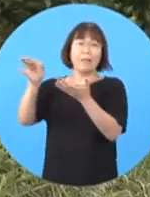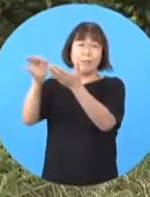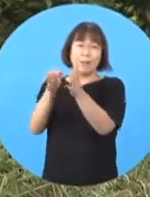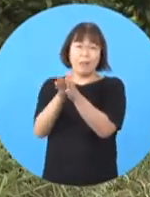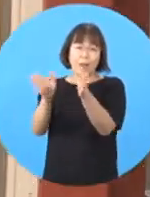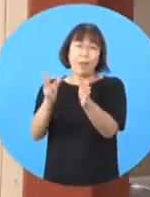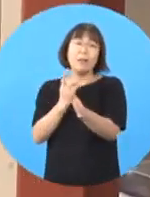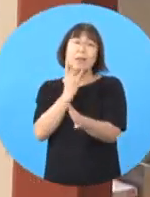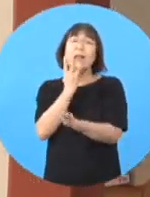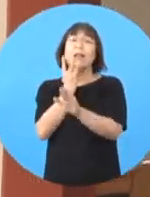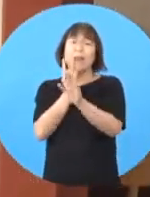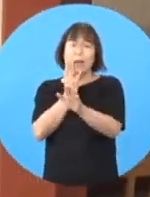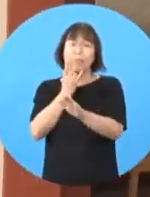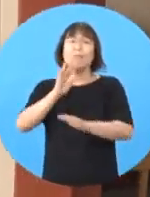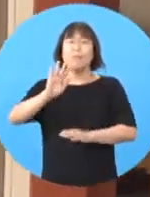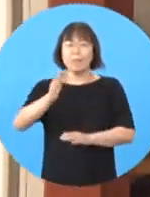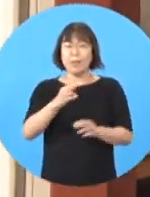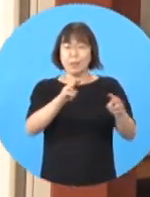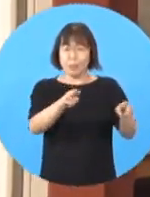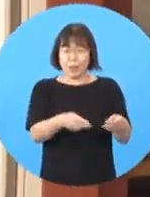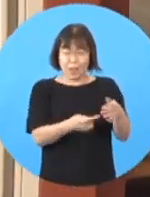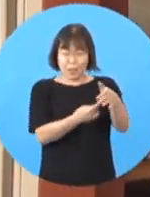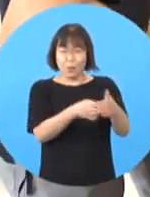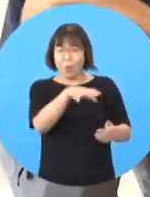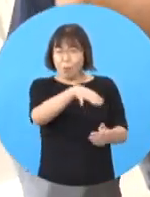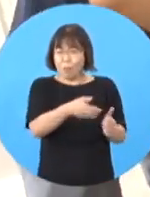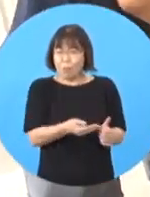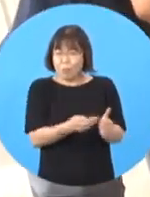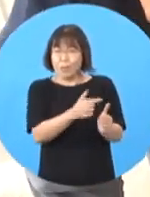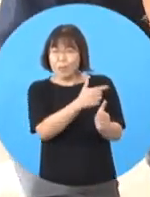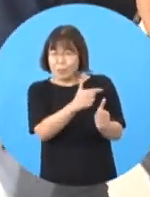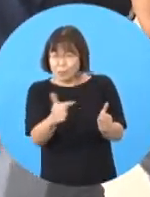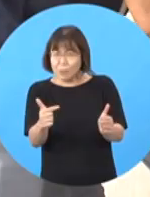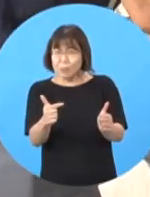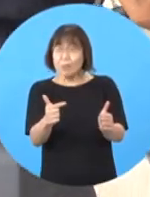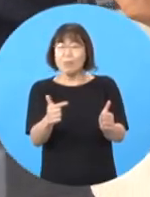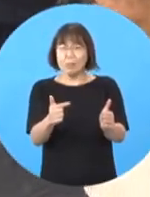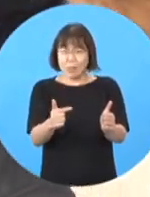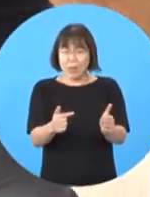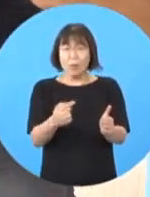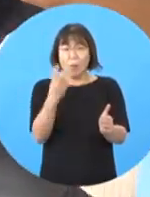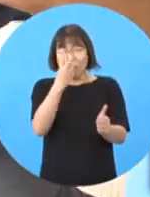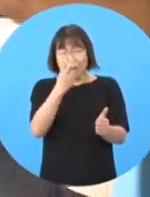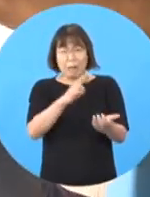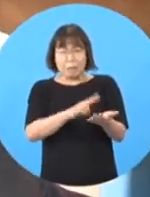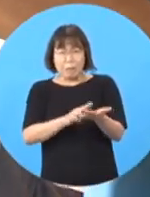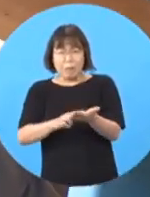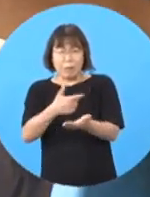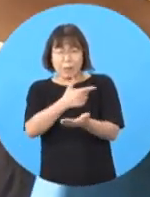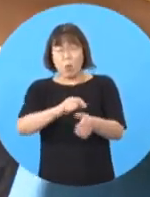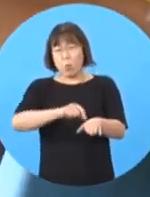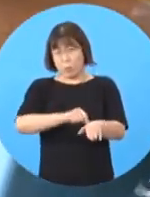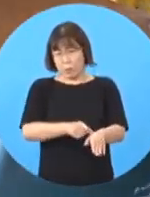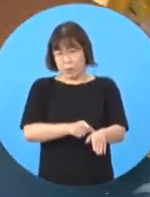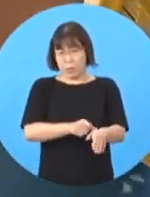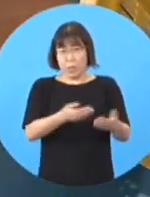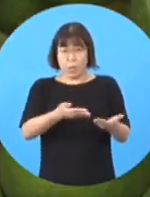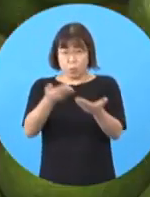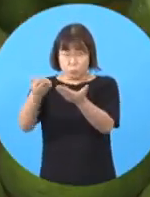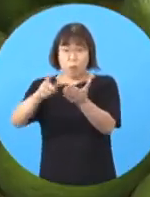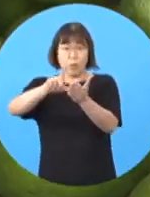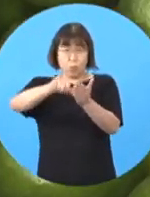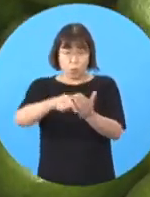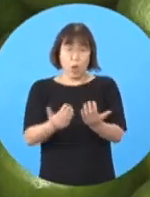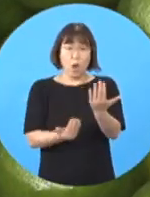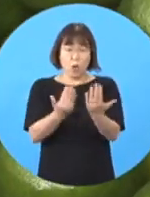ています。しかし、専用の圃場で生産するなど、厳しい管理規定が設けられ、出荷の際には